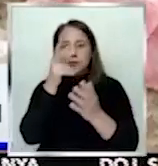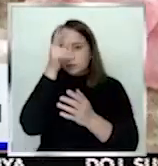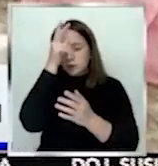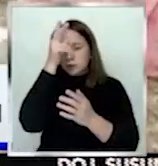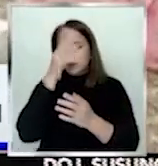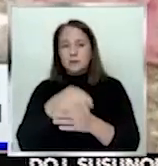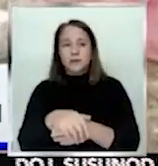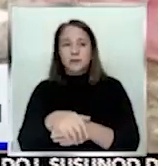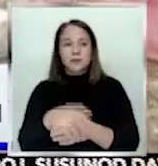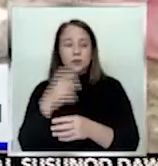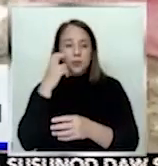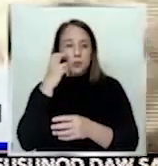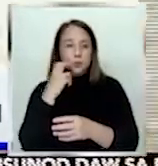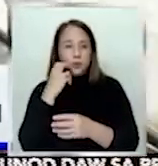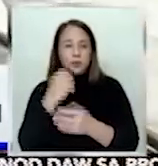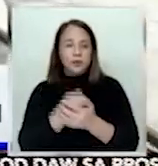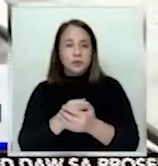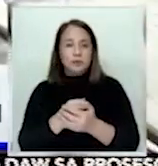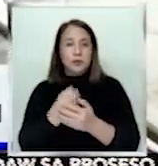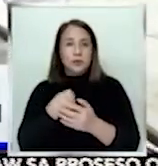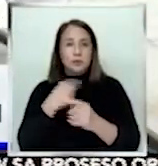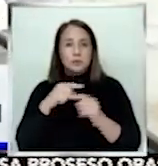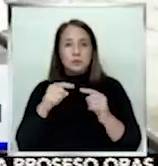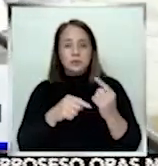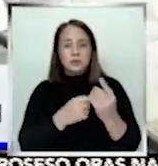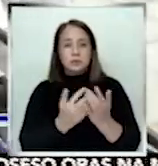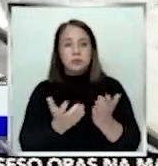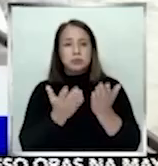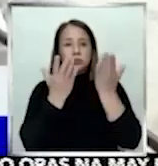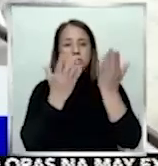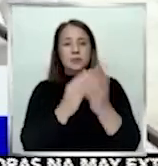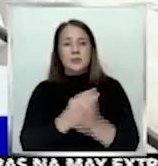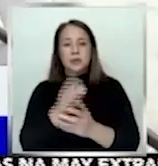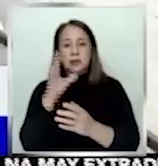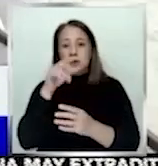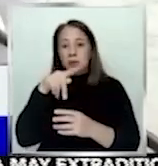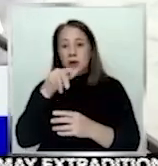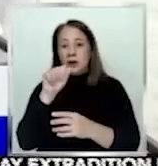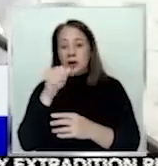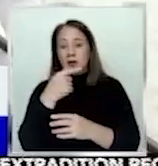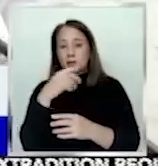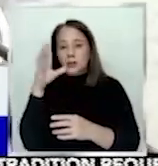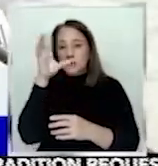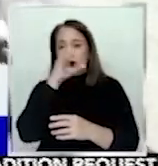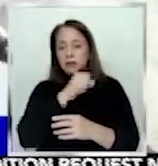mga katutubo ng Dumagat Tribe. Ang forecast ng pag-asa, walang darating na ulan. So ngayon,